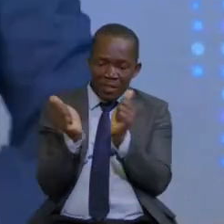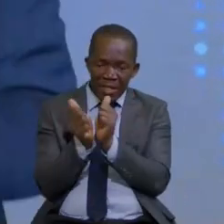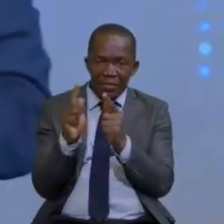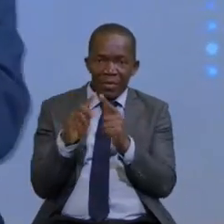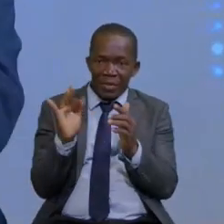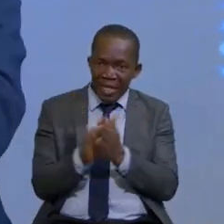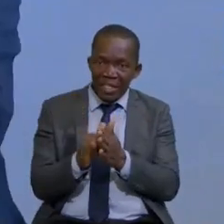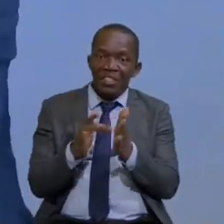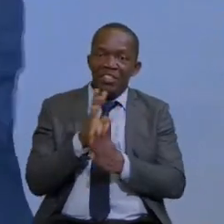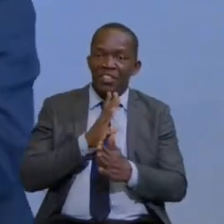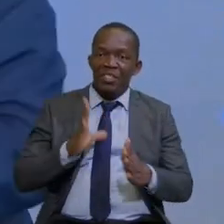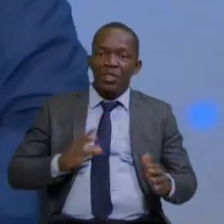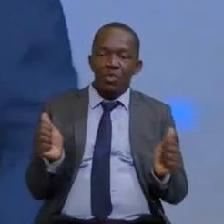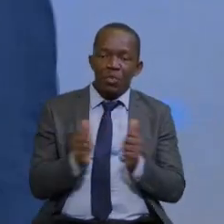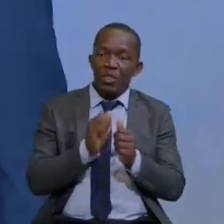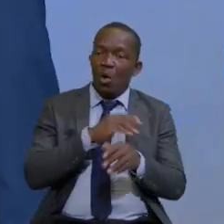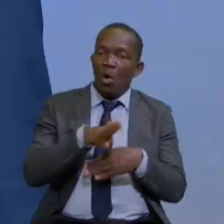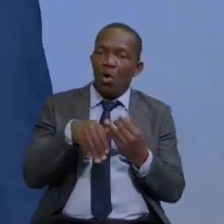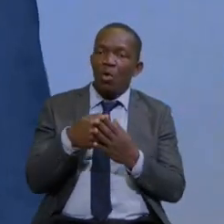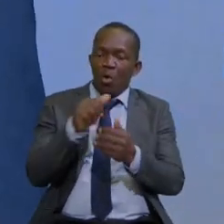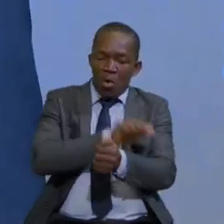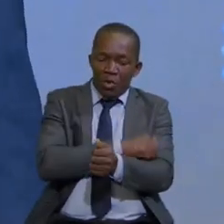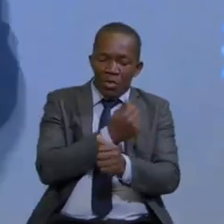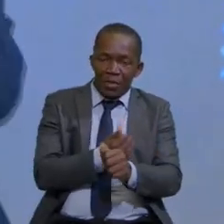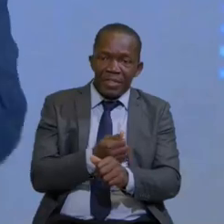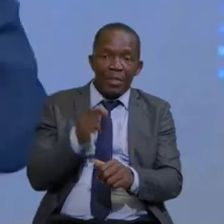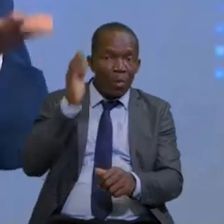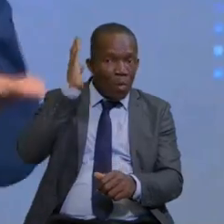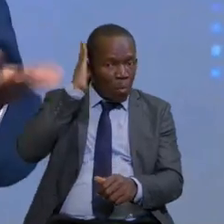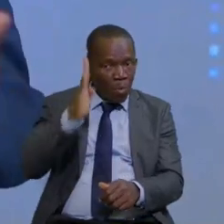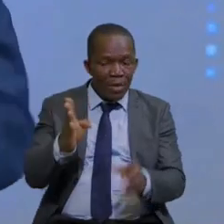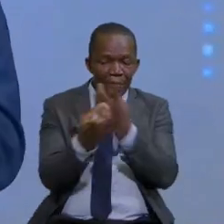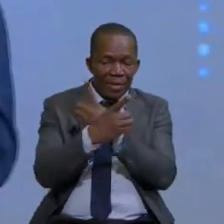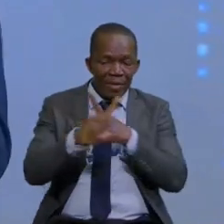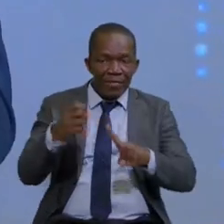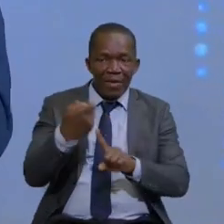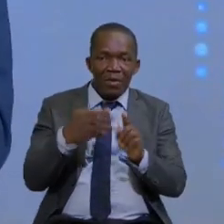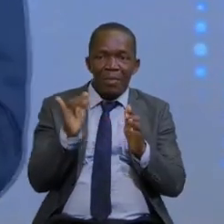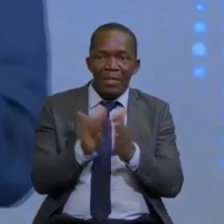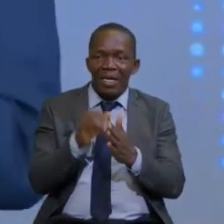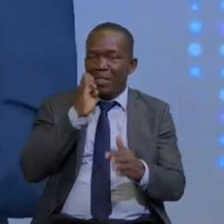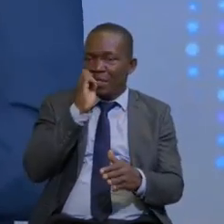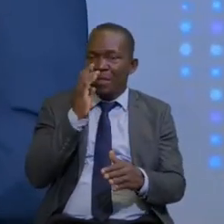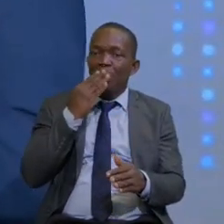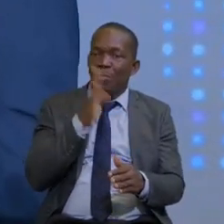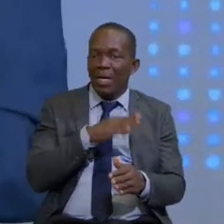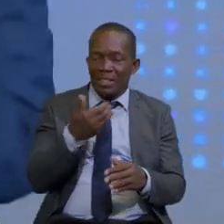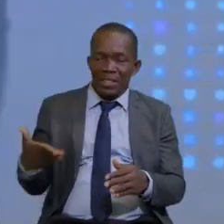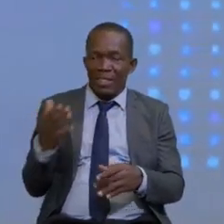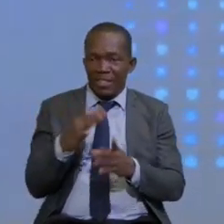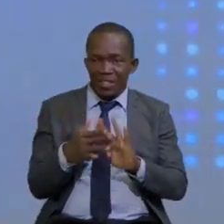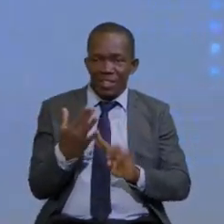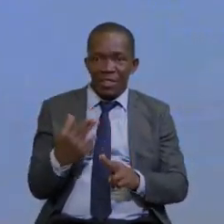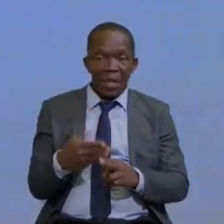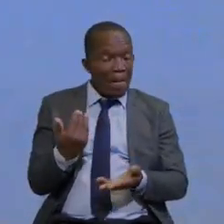avec toute autorité, il délivre de cette captivité. Peut-être un captif aux